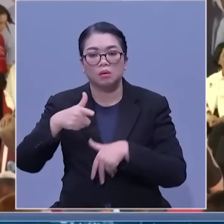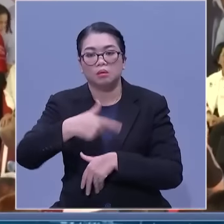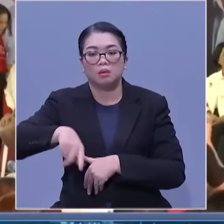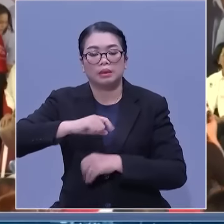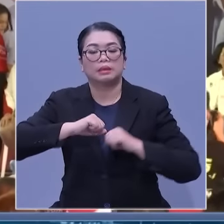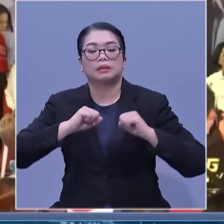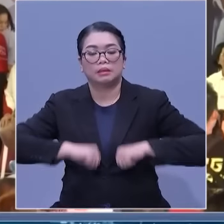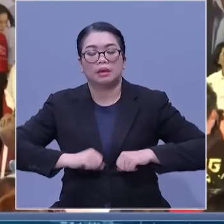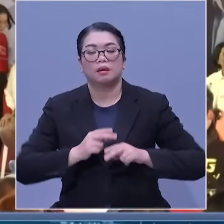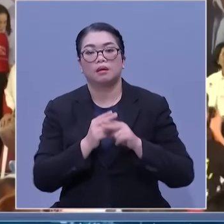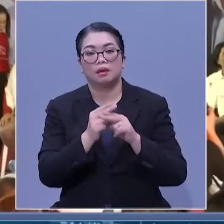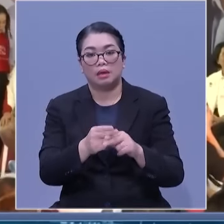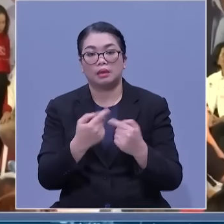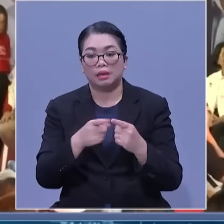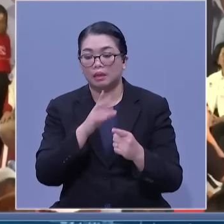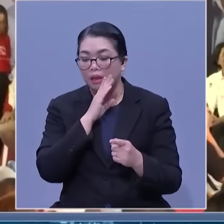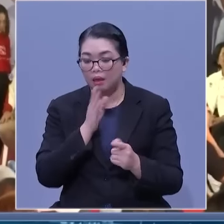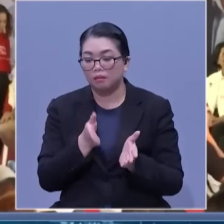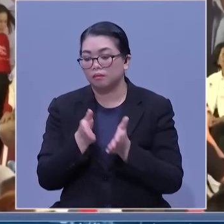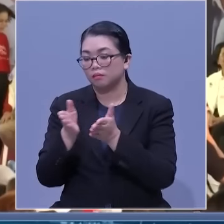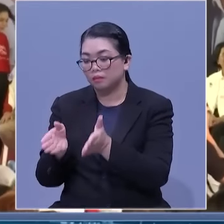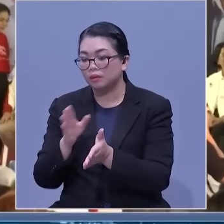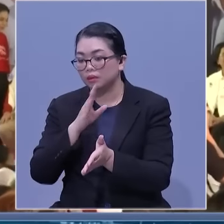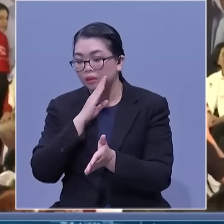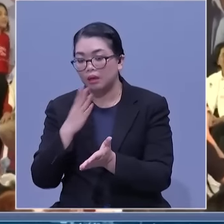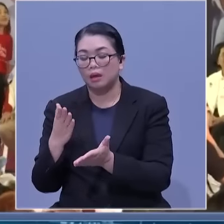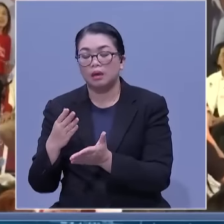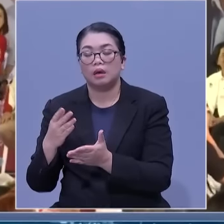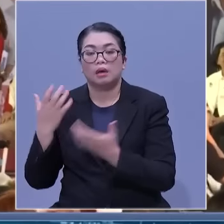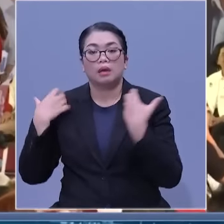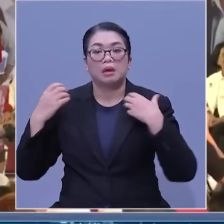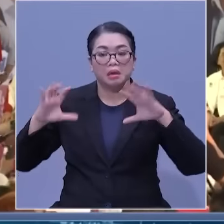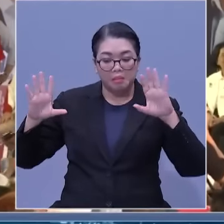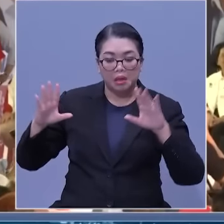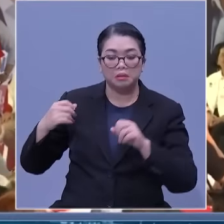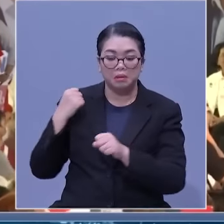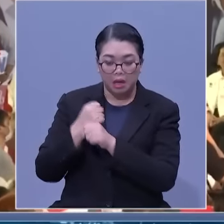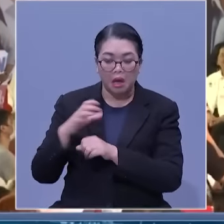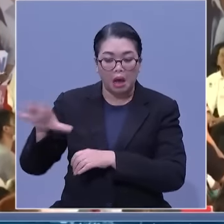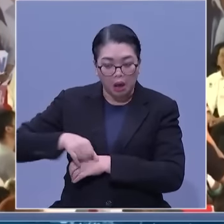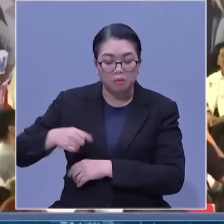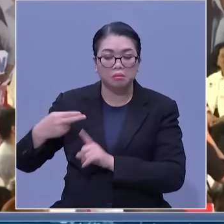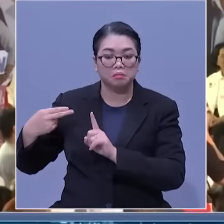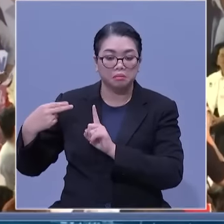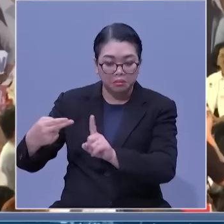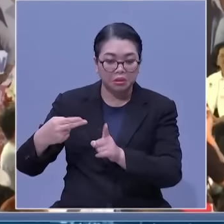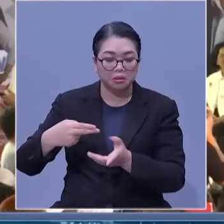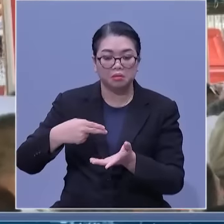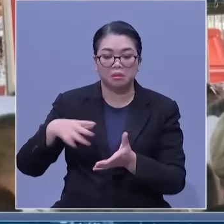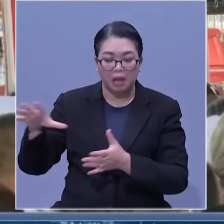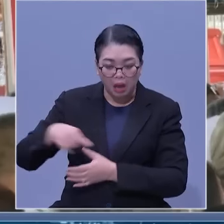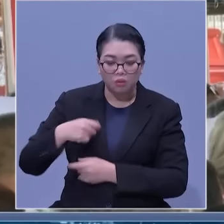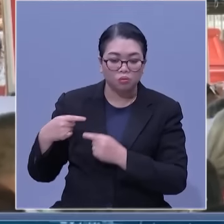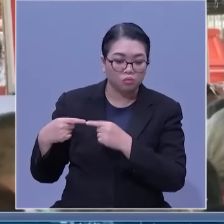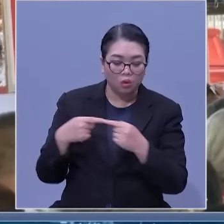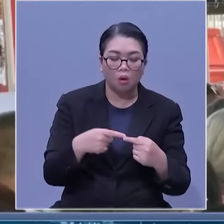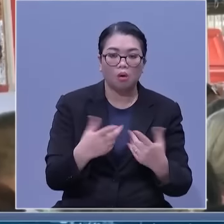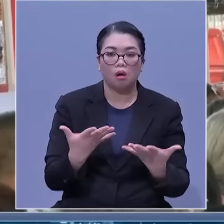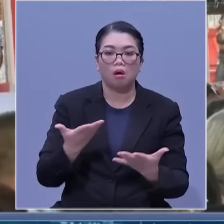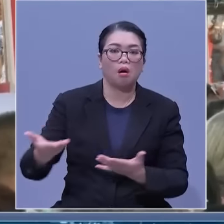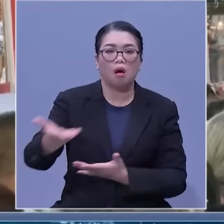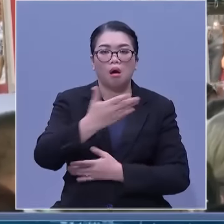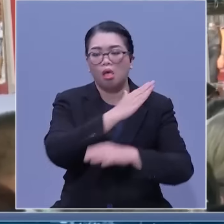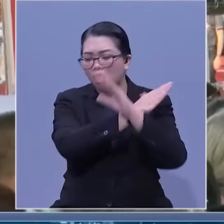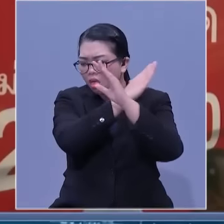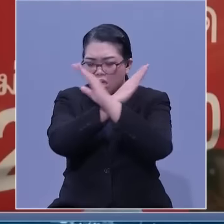เลงเอกทางถ้าหรบาเดหน้าต่อไปยังทำโครงการนี้ต่อท่ามกลางเสียง